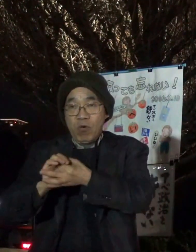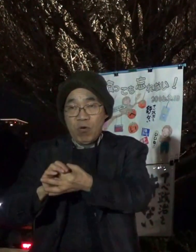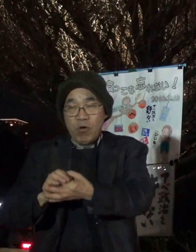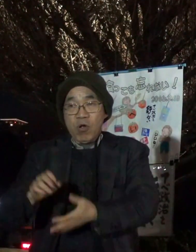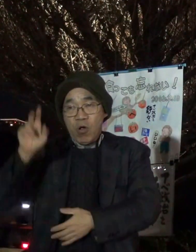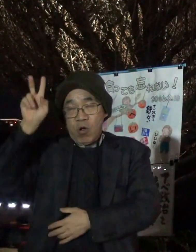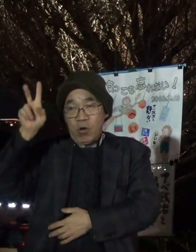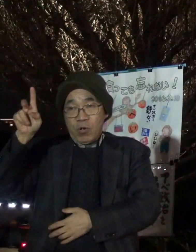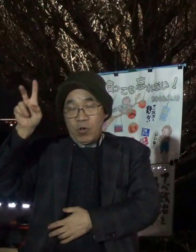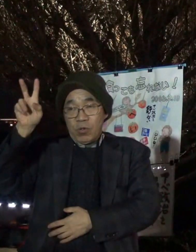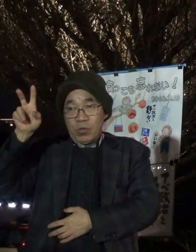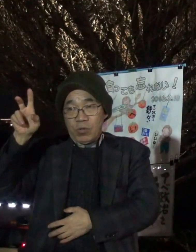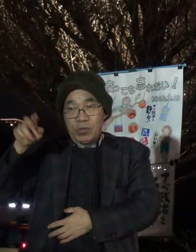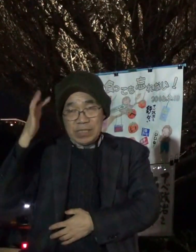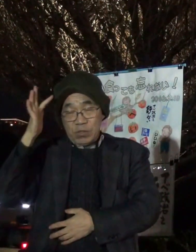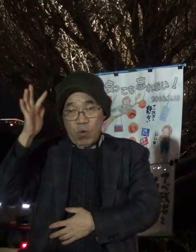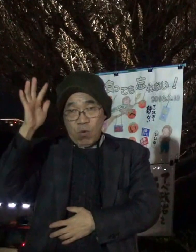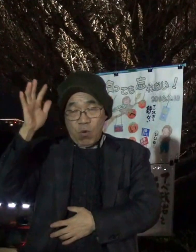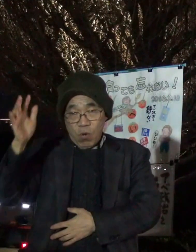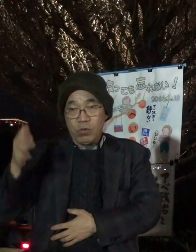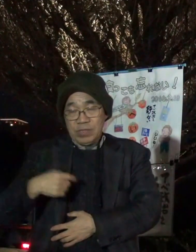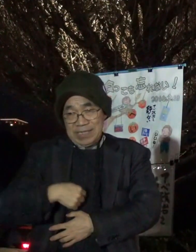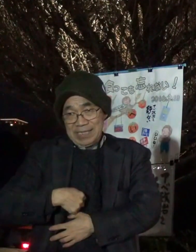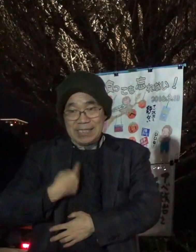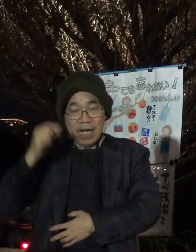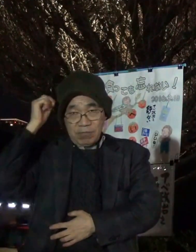を心から自覚します。